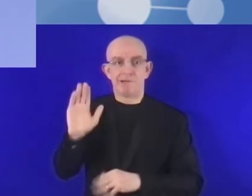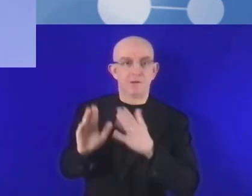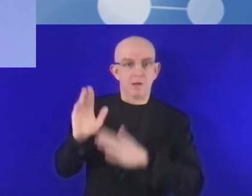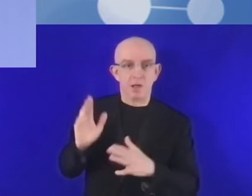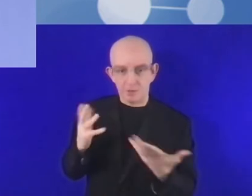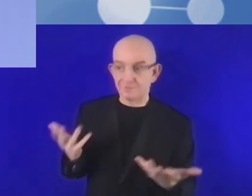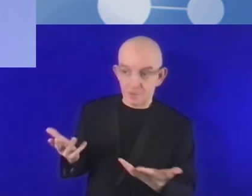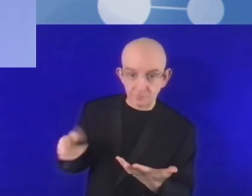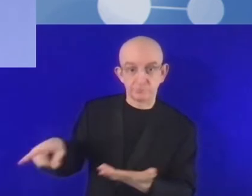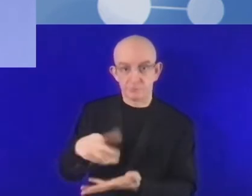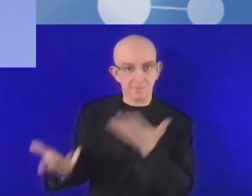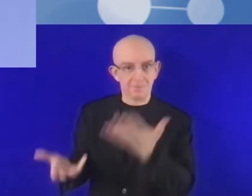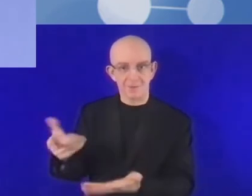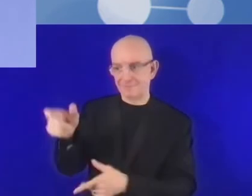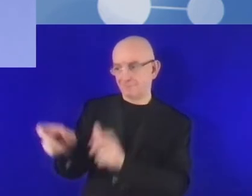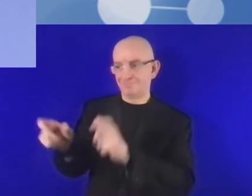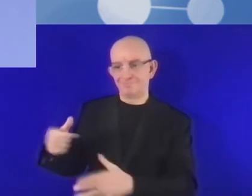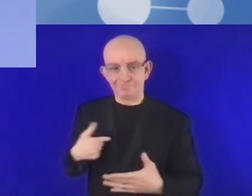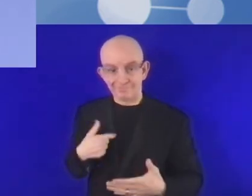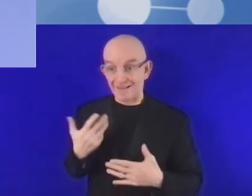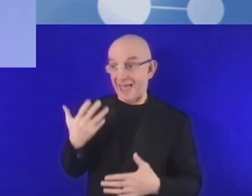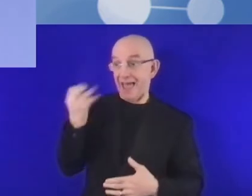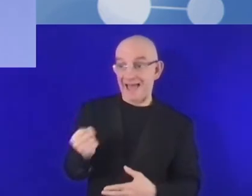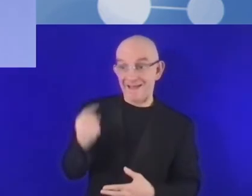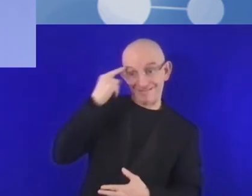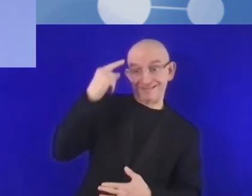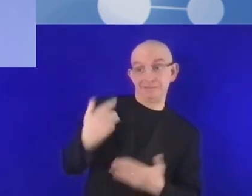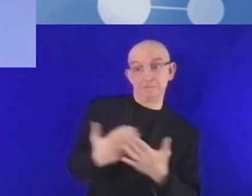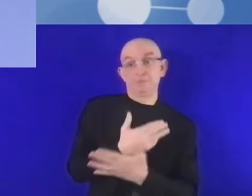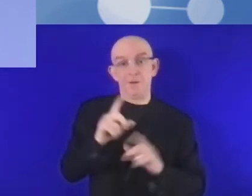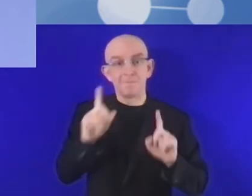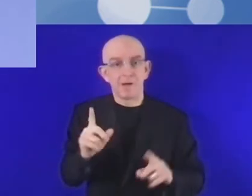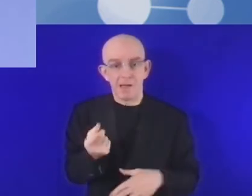投资支持的政府的支持。有的时候会发现